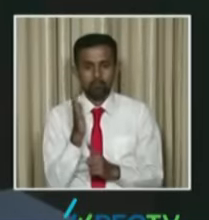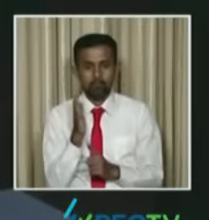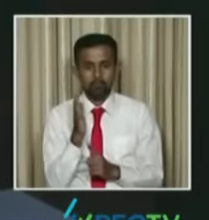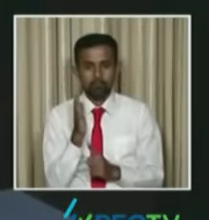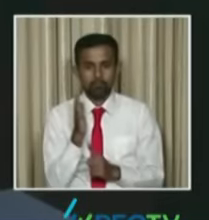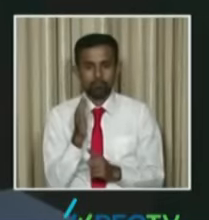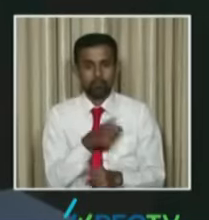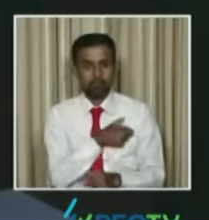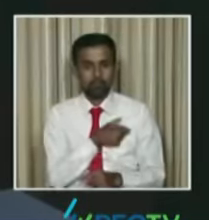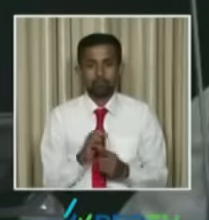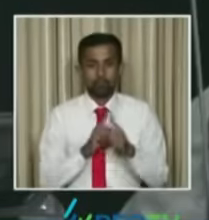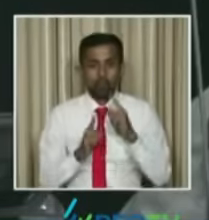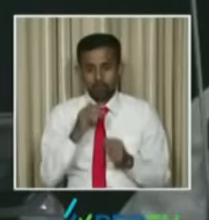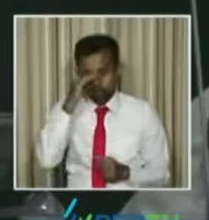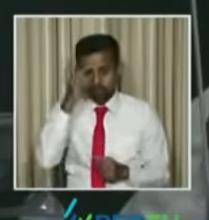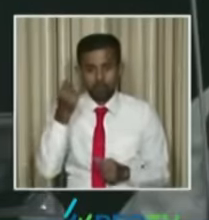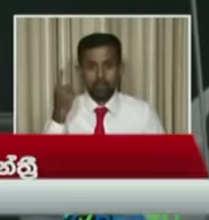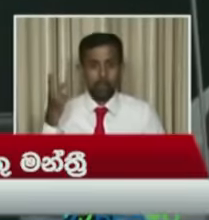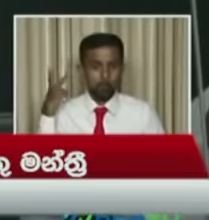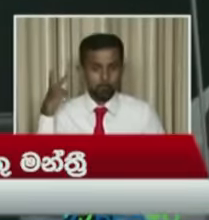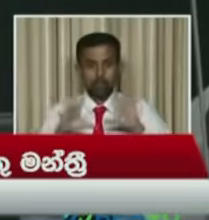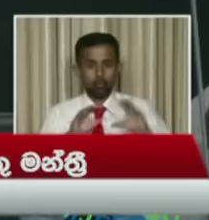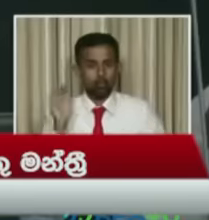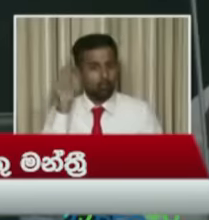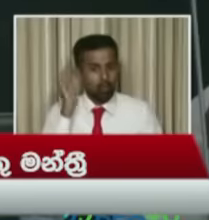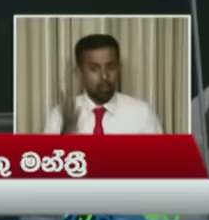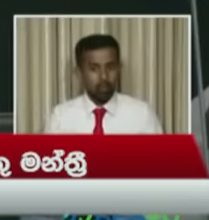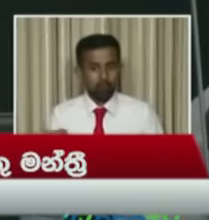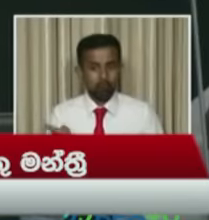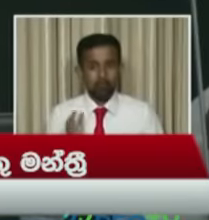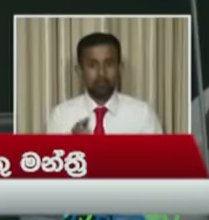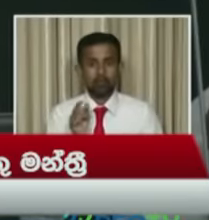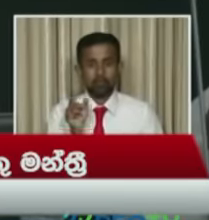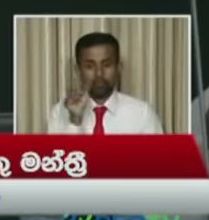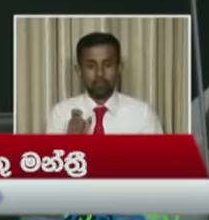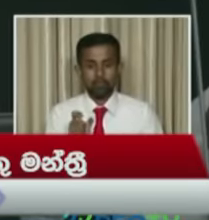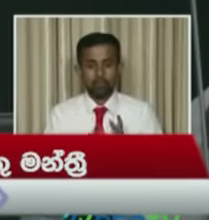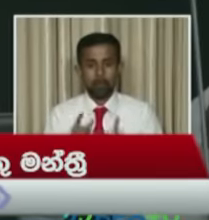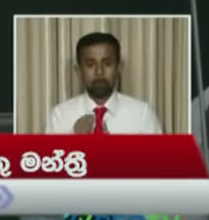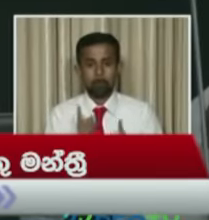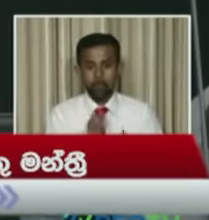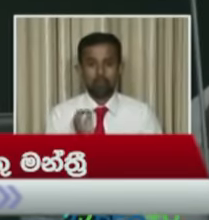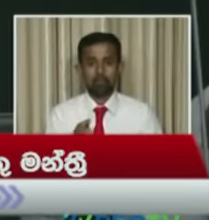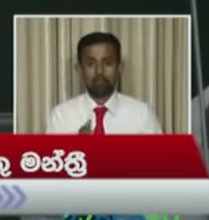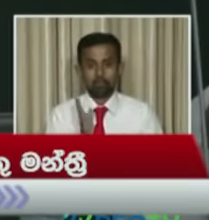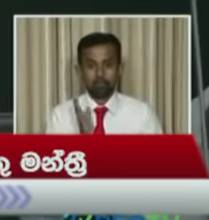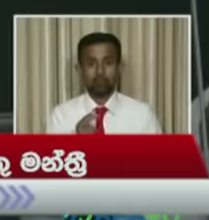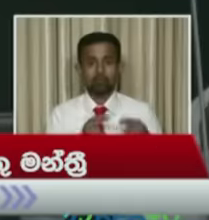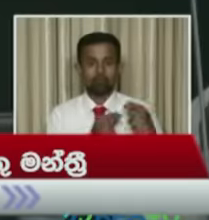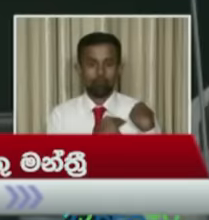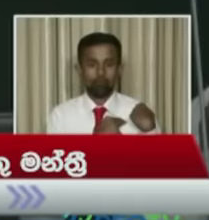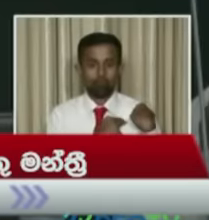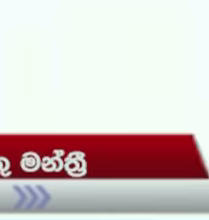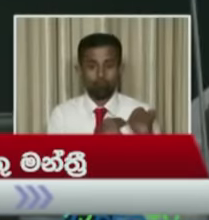සභාපතිවරයෙක්ගේ නායකත්වයෙන් යුත් කමිටුවකට? ඊයේ පෙරේද මට තොරතුරු ආවා මේ සභාපතිවරයා මේ කෝප් කමිටුවේ සභාපති ධූරයේ කියන